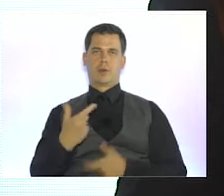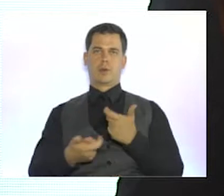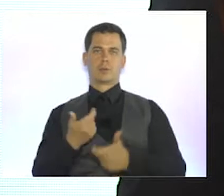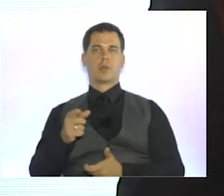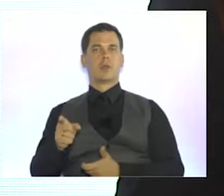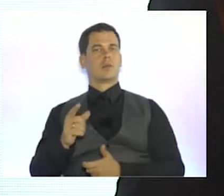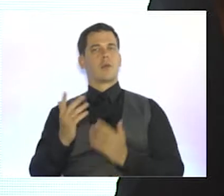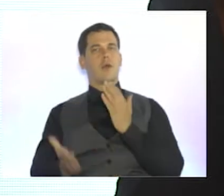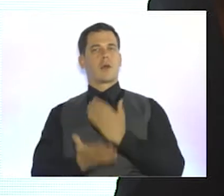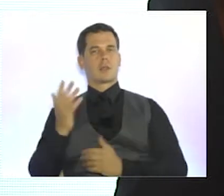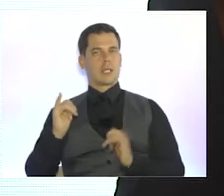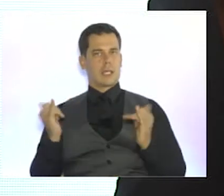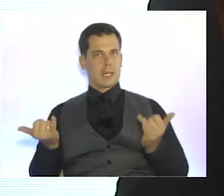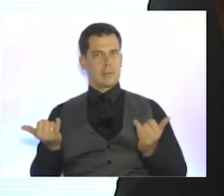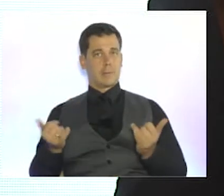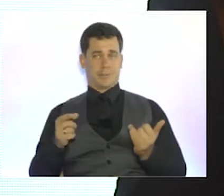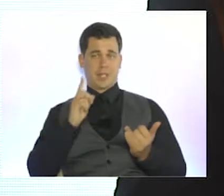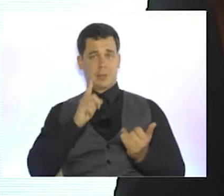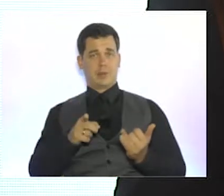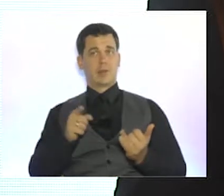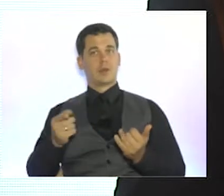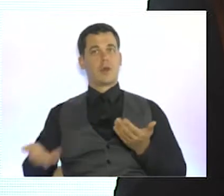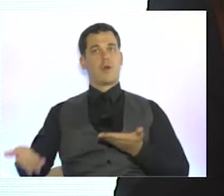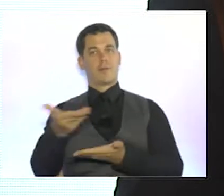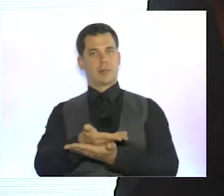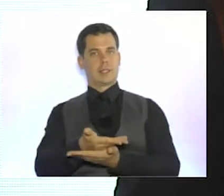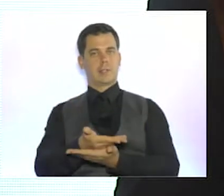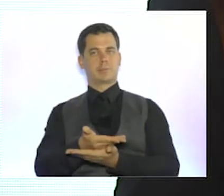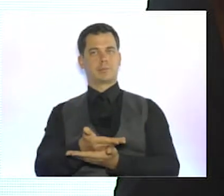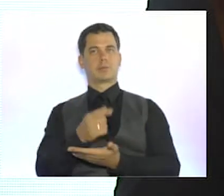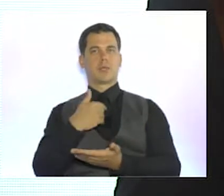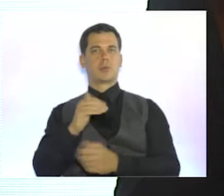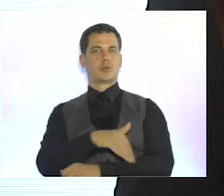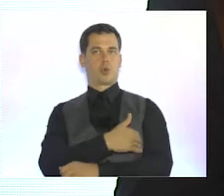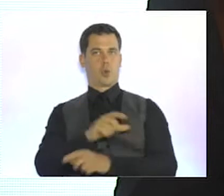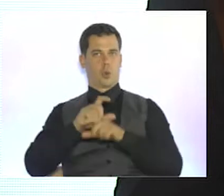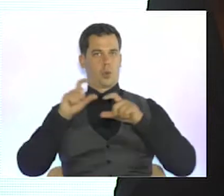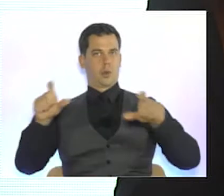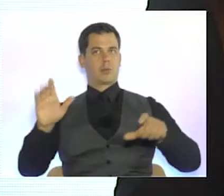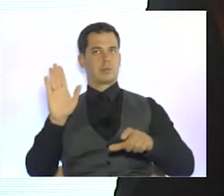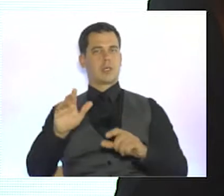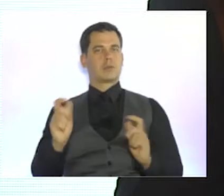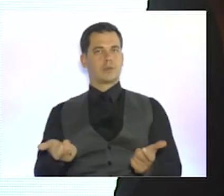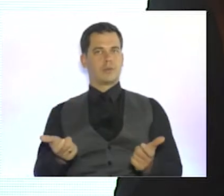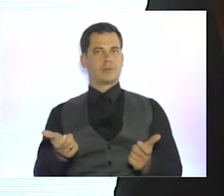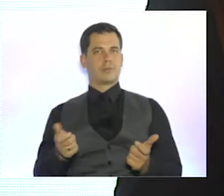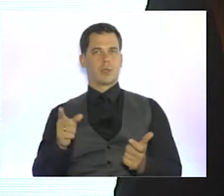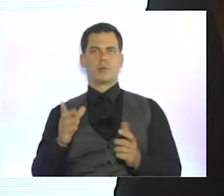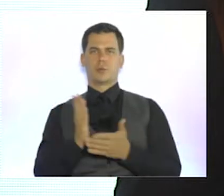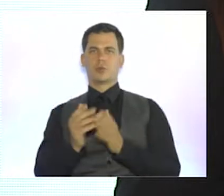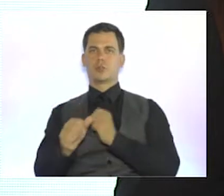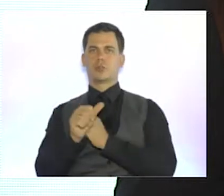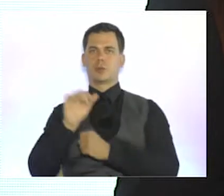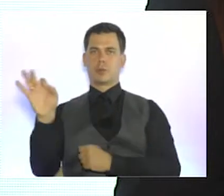okazuje? Tak naprawdę oferta, którą w tych szkołach wprowadzano, polega na tym, że